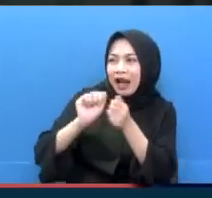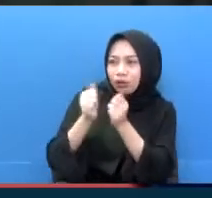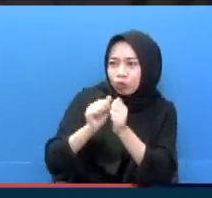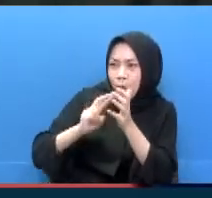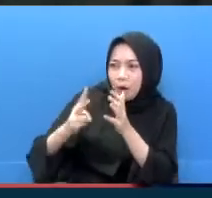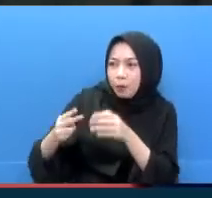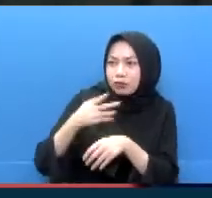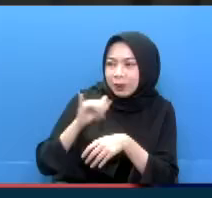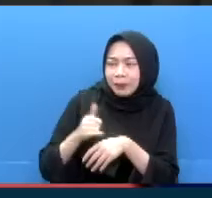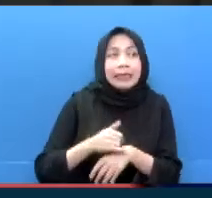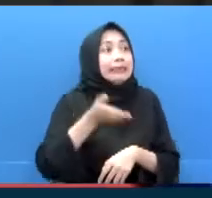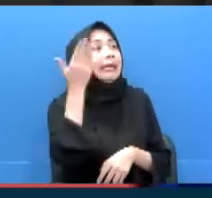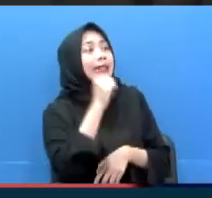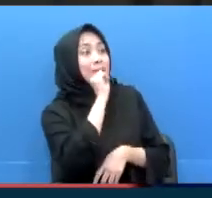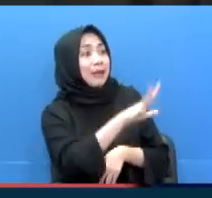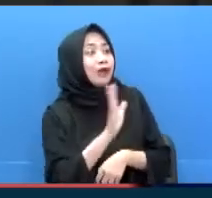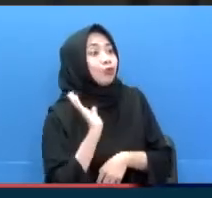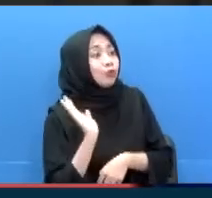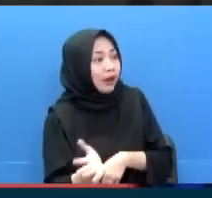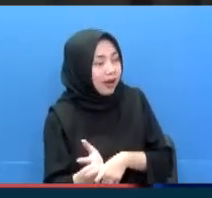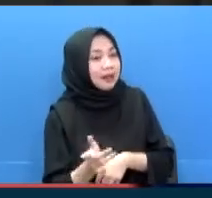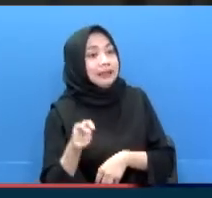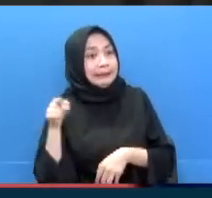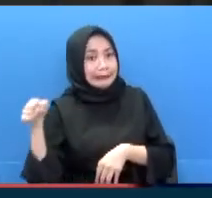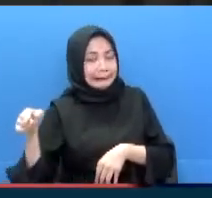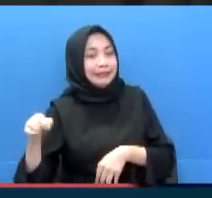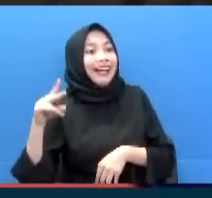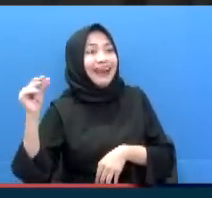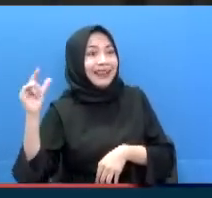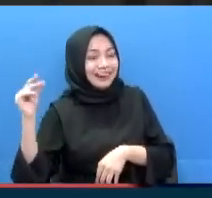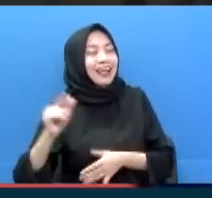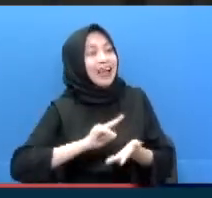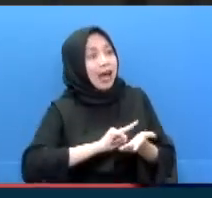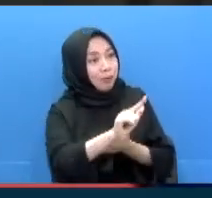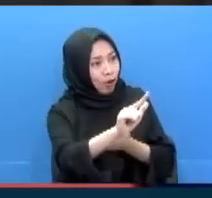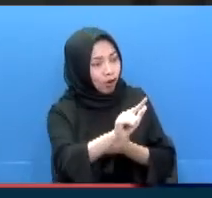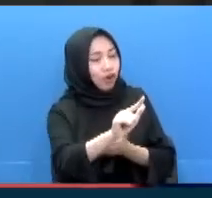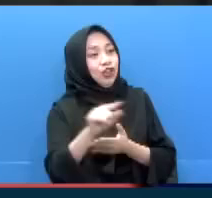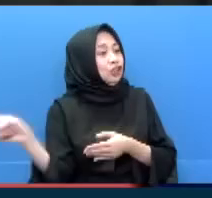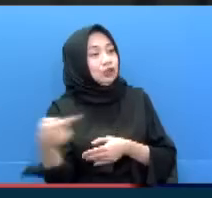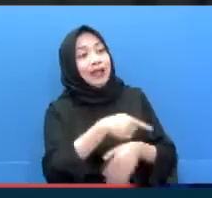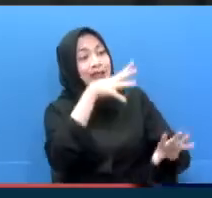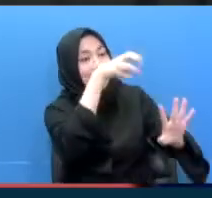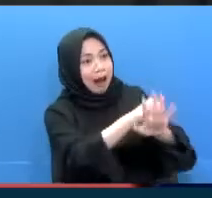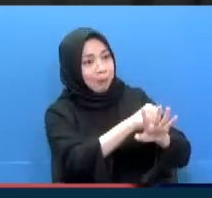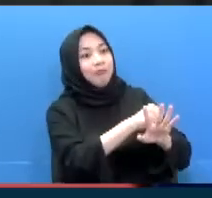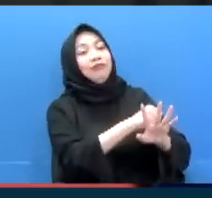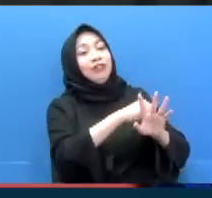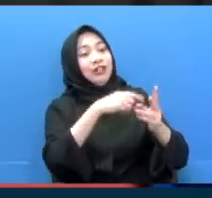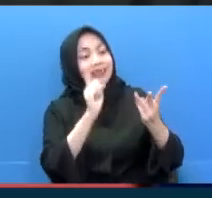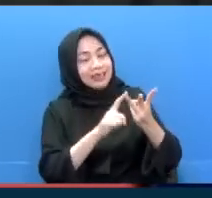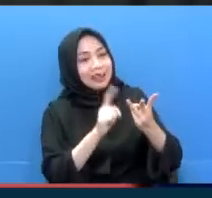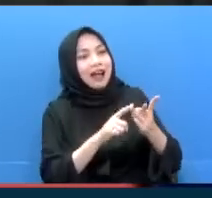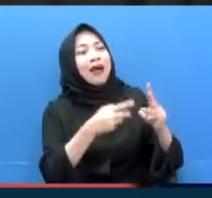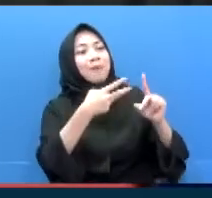Ya seperti tadi kan bahwa dia yang melapor dia yang menangkap lalu dia mengarahkan BAP Artinya bahwa kita tahu